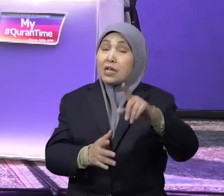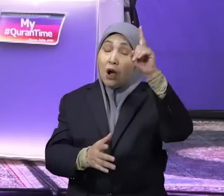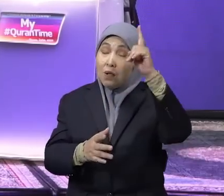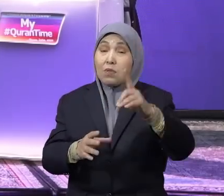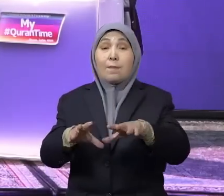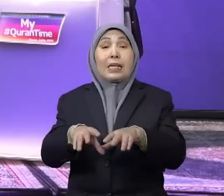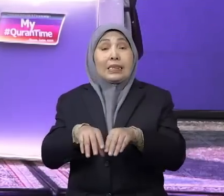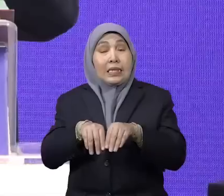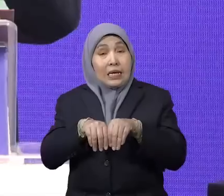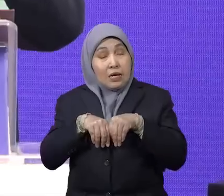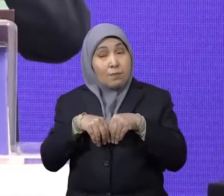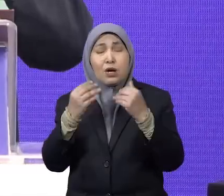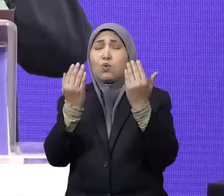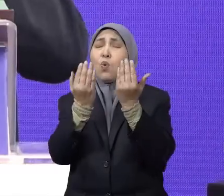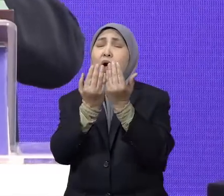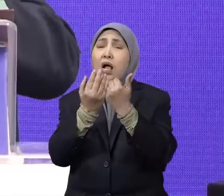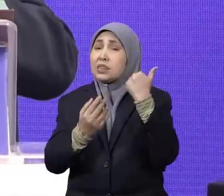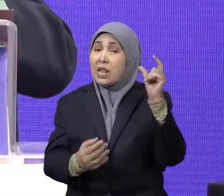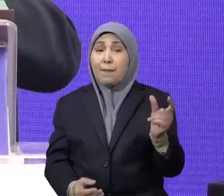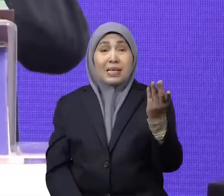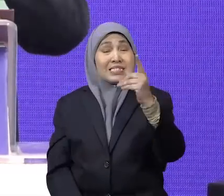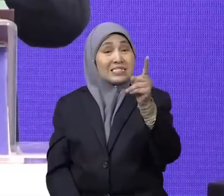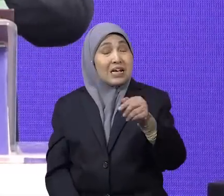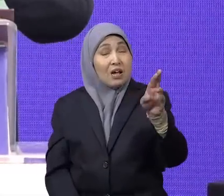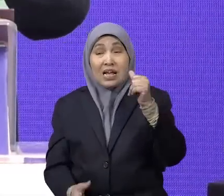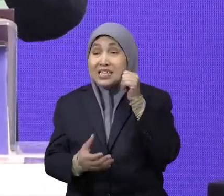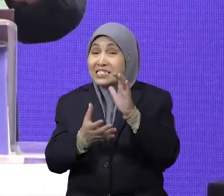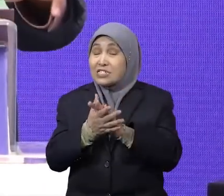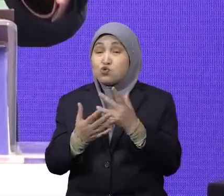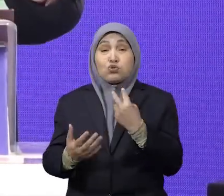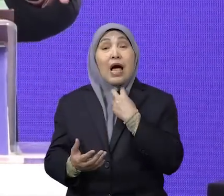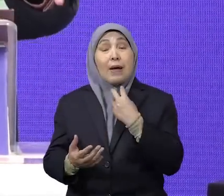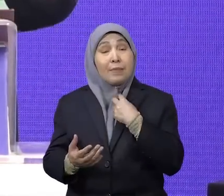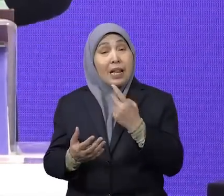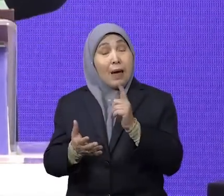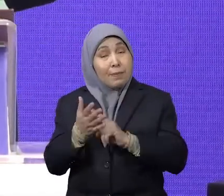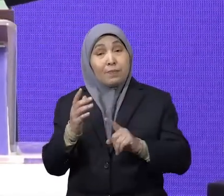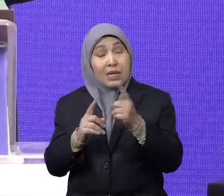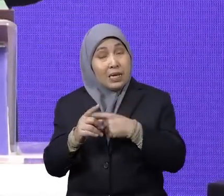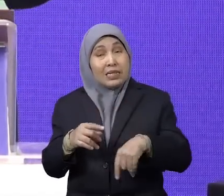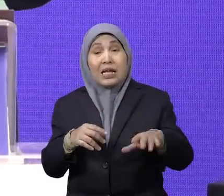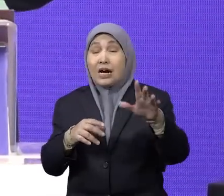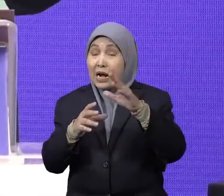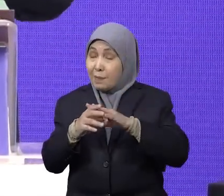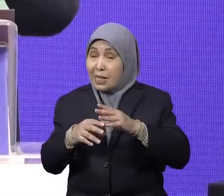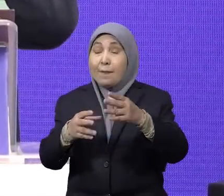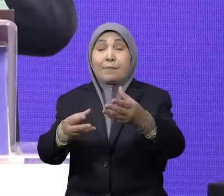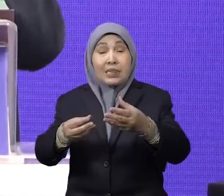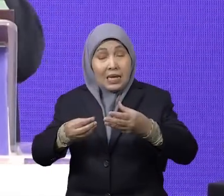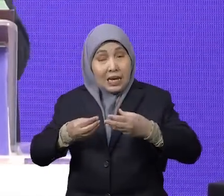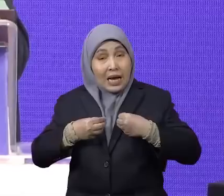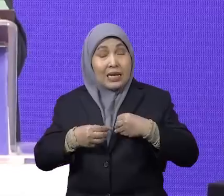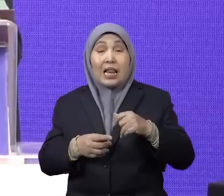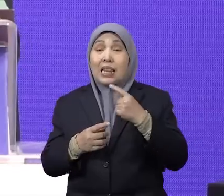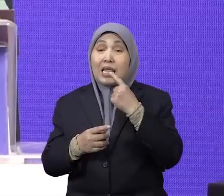Allah Ta'ala menerima doa Nabi Zakaria itu, isterinya telah hamil, adalah apabila dia diserapkan yahbisahu,